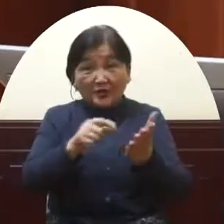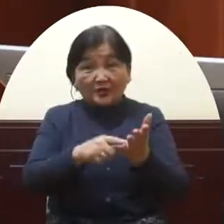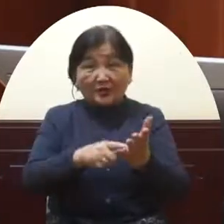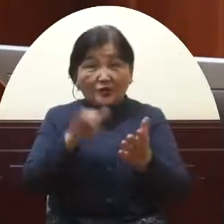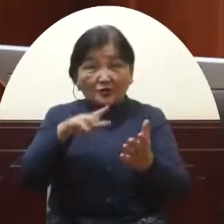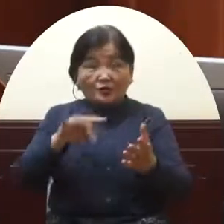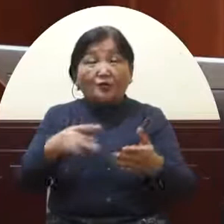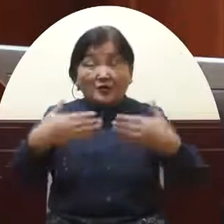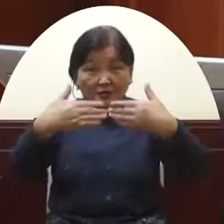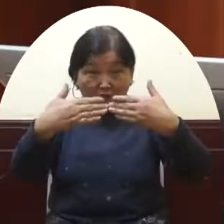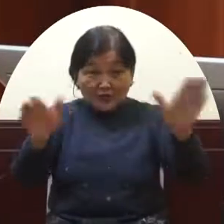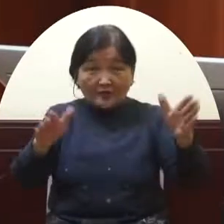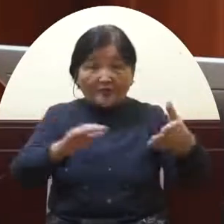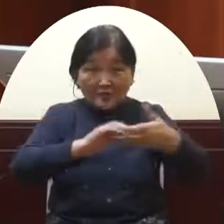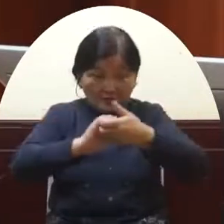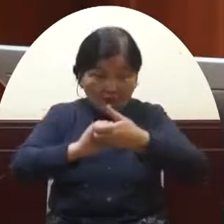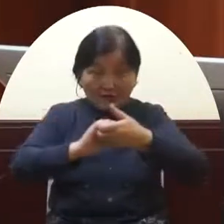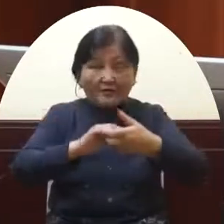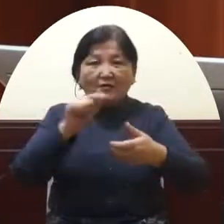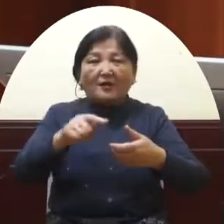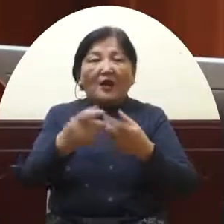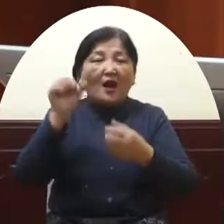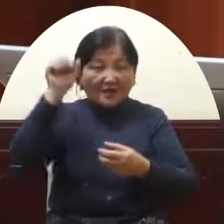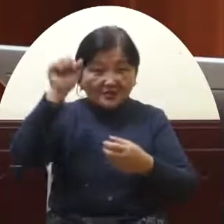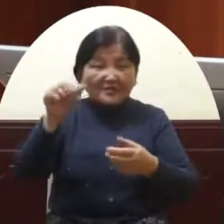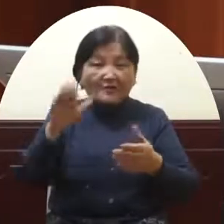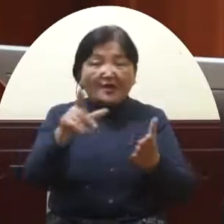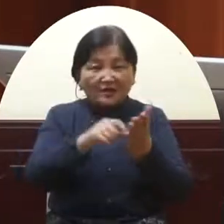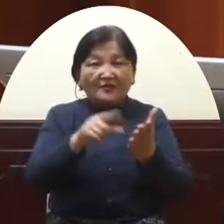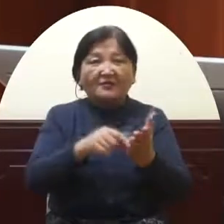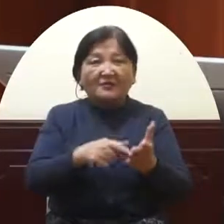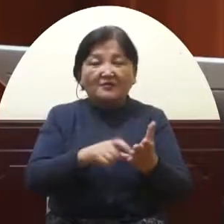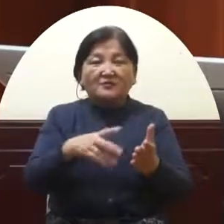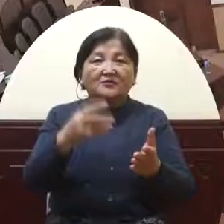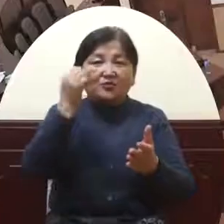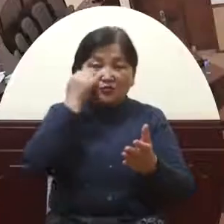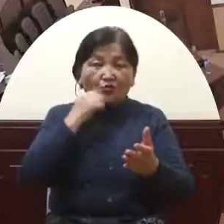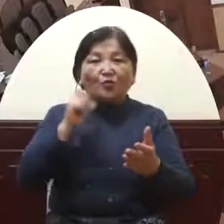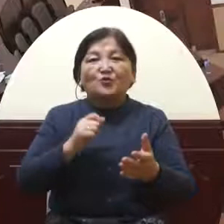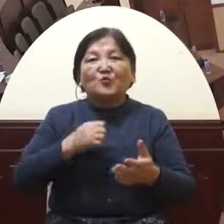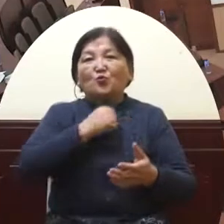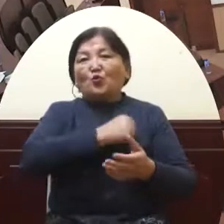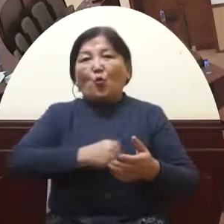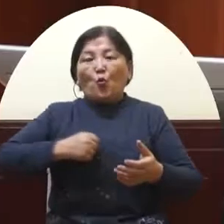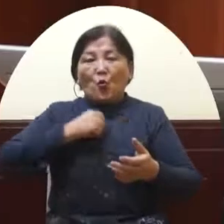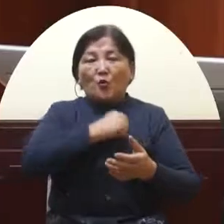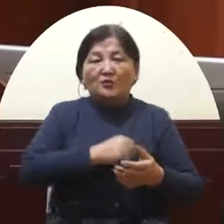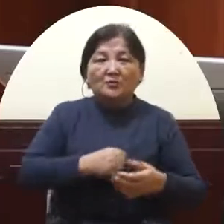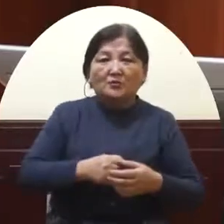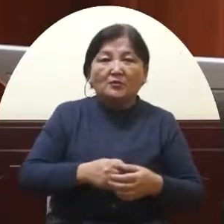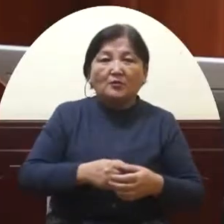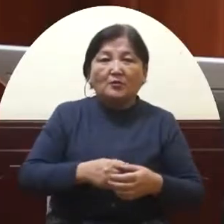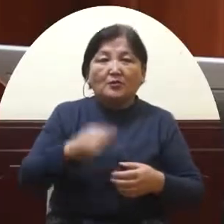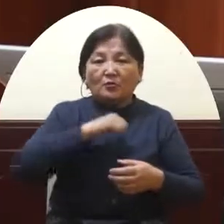намуудыг нээлттэй ил тод ардчилсан болох хэрэгтэй гэсэн чинь тэр хүмүүсүүд ууралж байна. тэр хүмүүс 30 жилийн